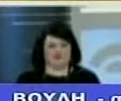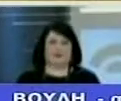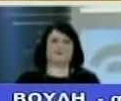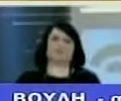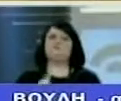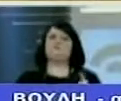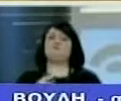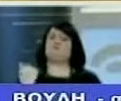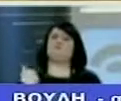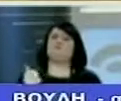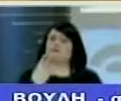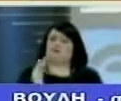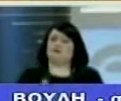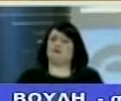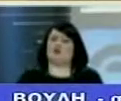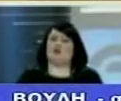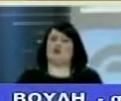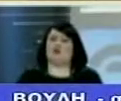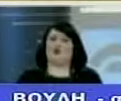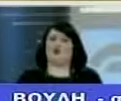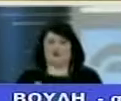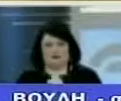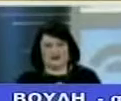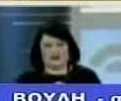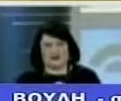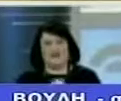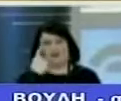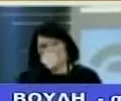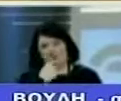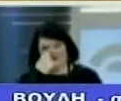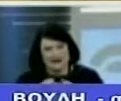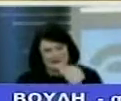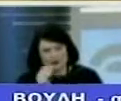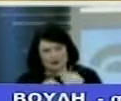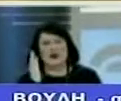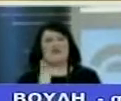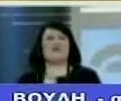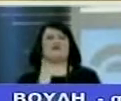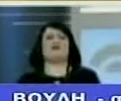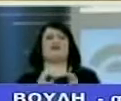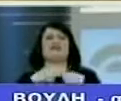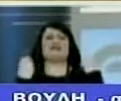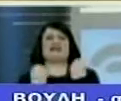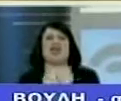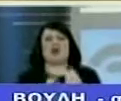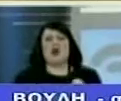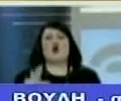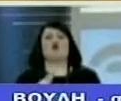Παριστάνουν πως δεν γνωρίζουν επίσημες θέσεις, προσωπικές δηλώσεις, αποφάσεις συνεδρίων και